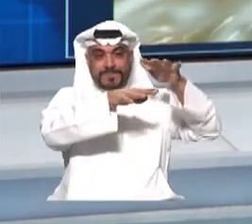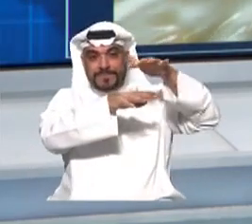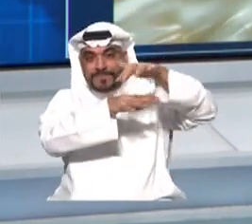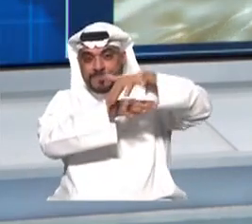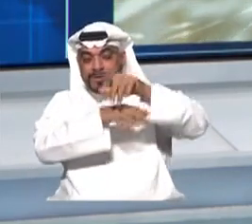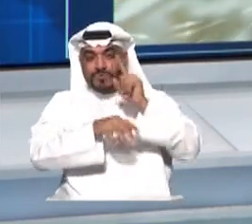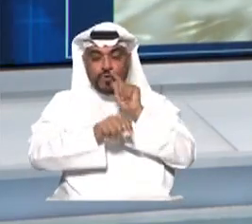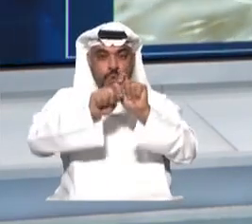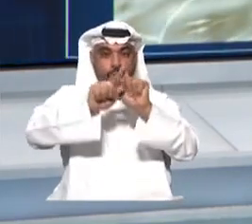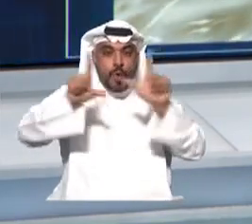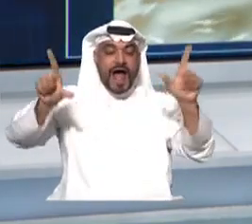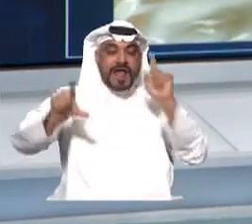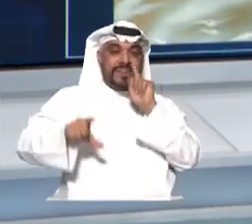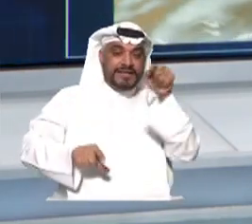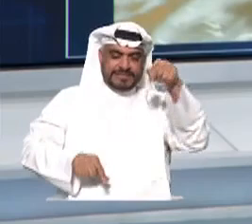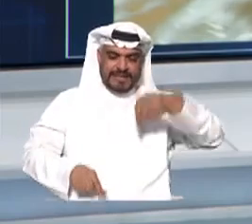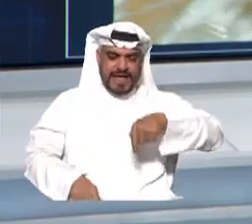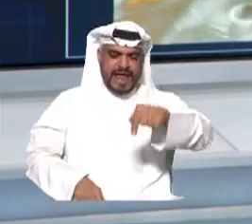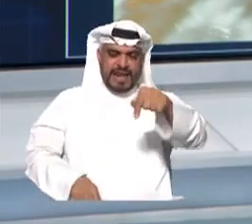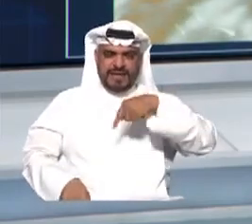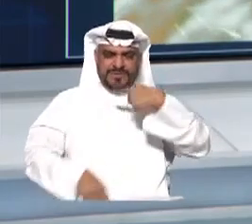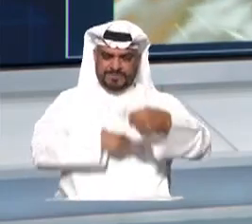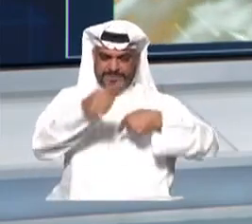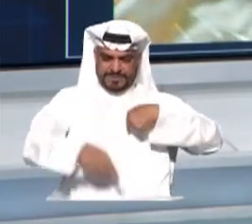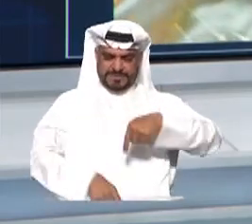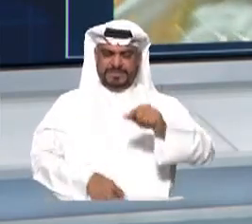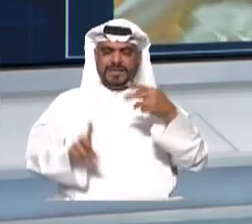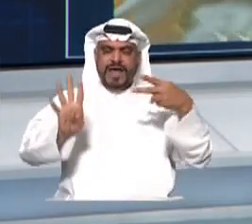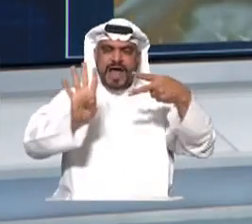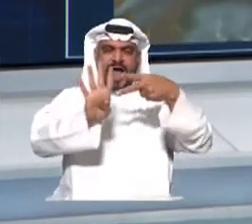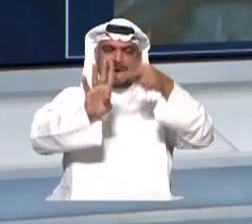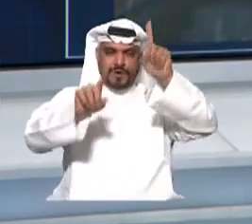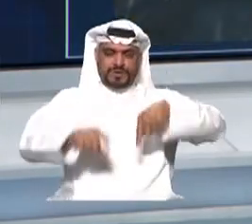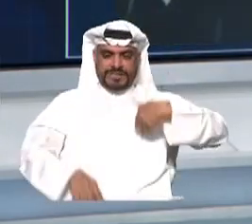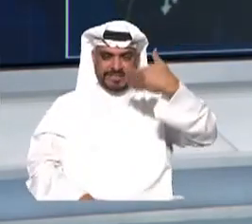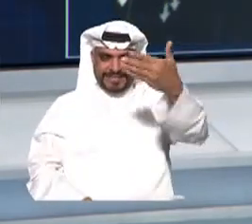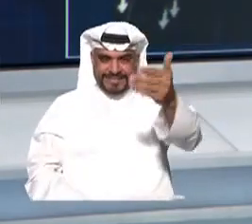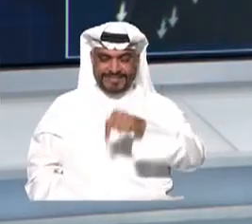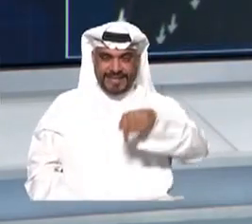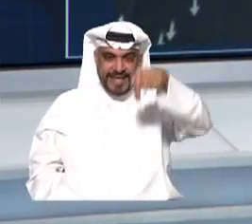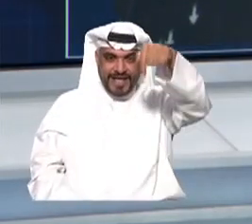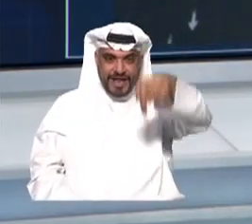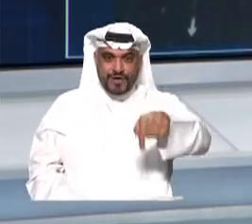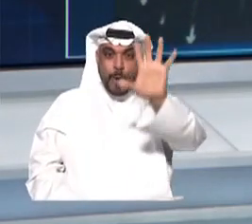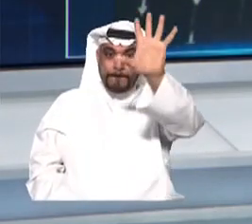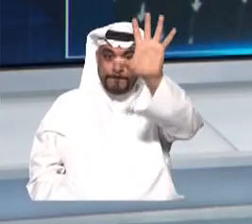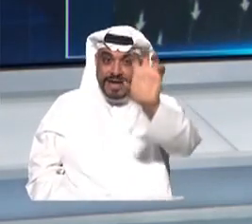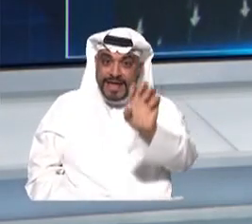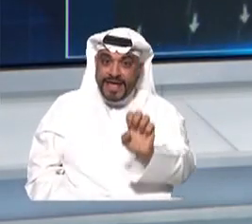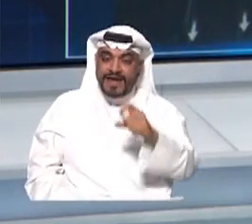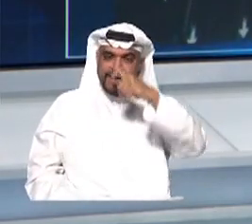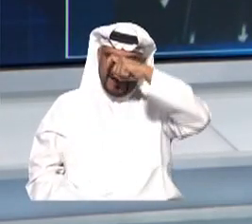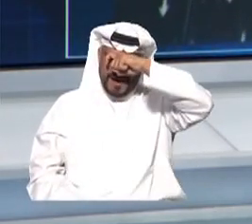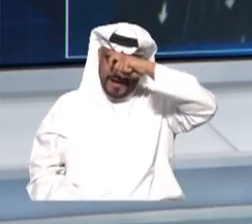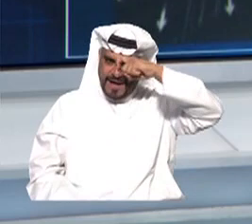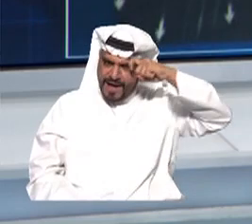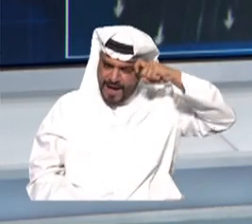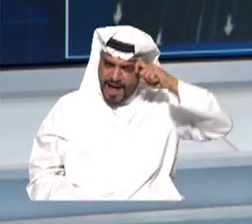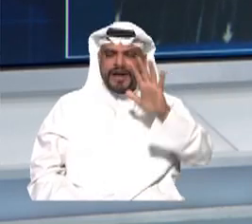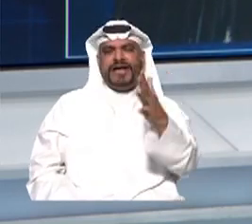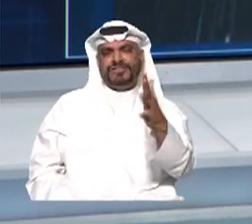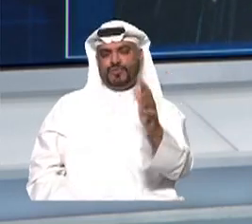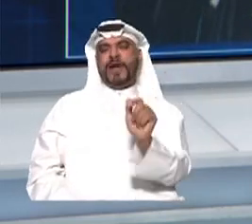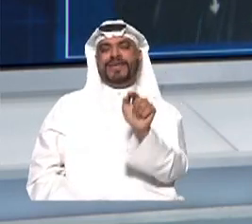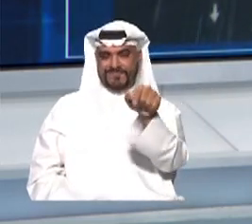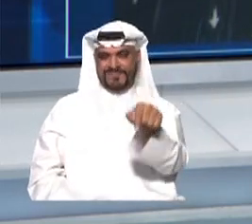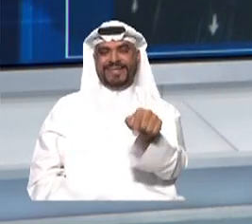مأثر علينا وراح يستمر معنا أعزائي المشاهدين خلال 24 ساعة القادمة. الليلة أجواءنا مال الحرارة وأيضا استمرار الرياح